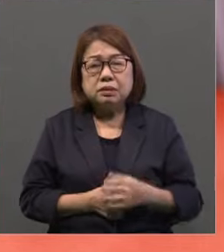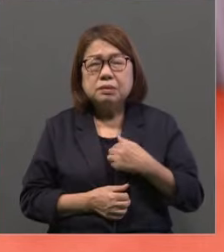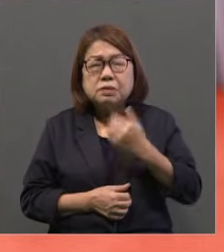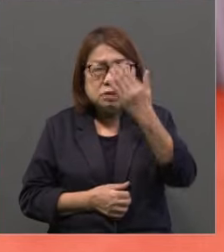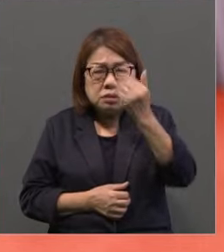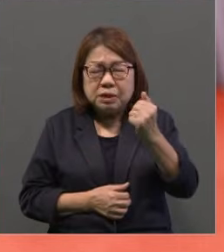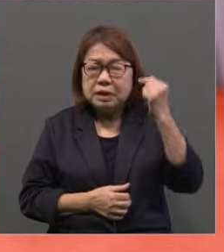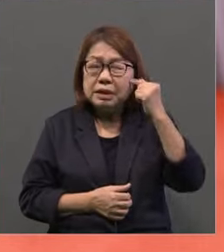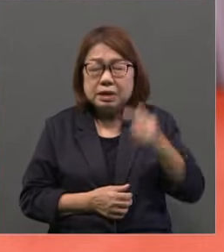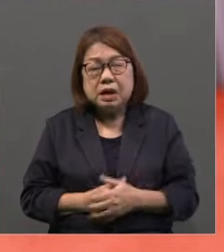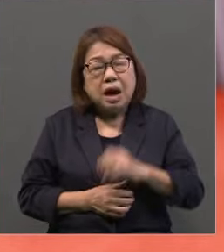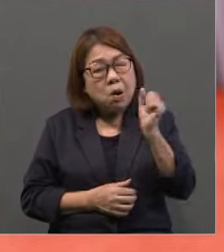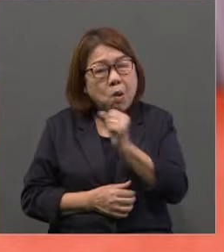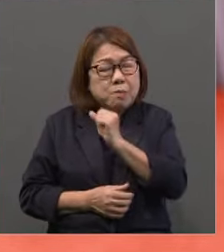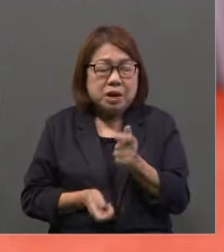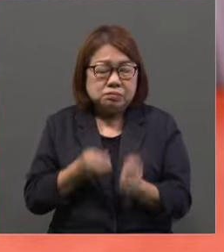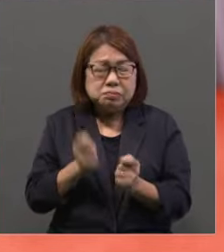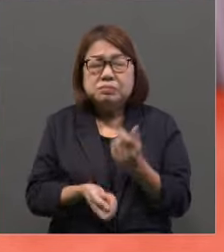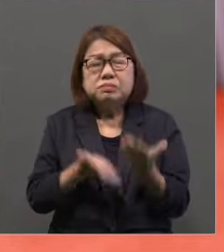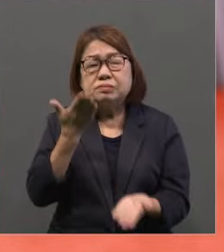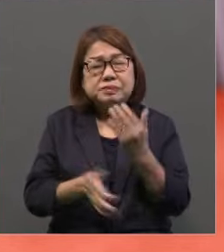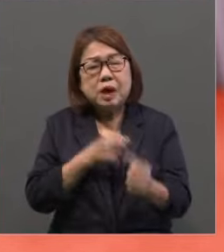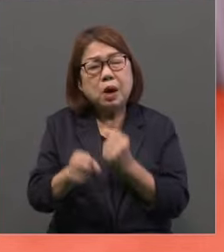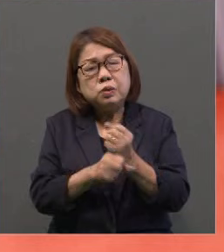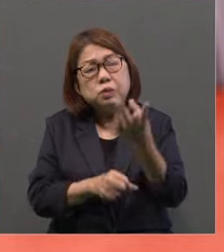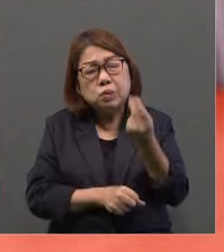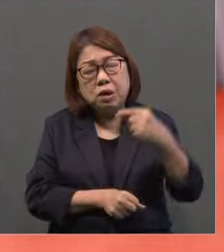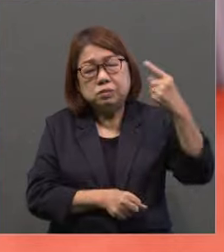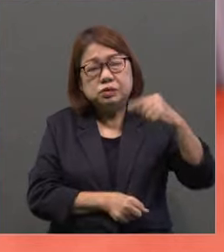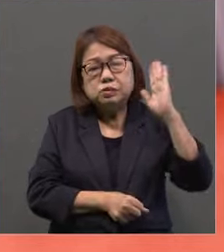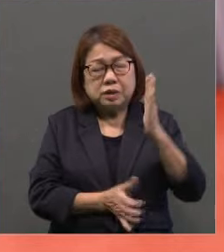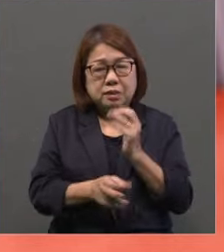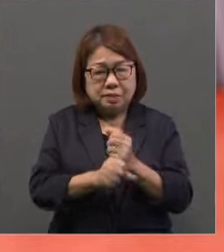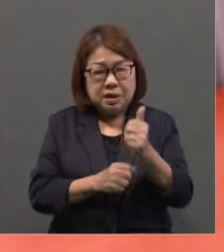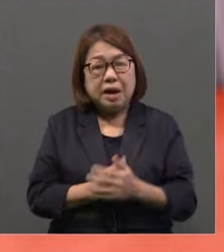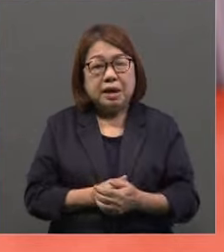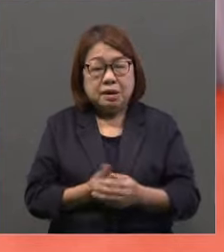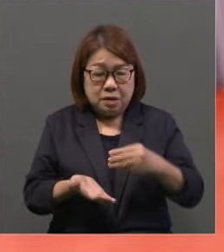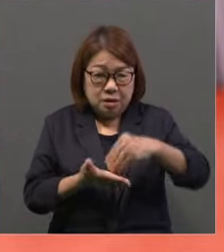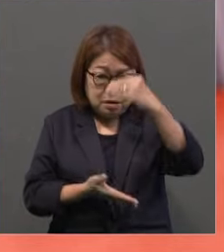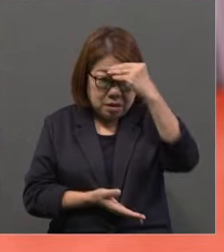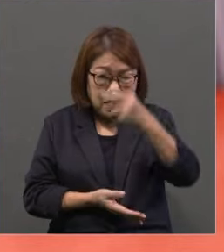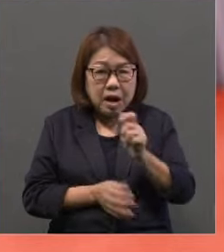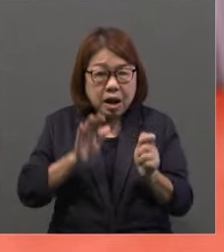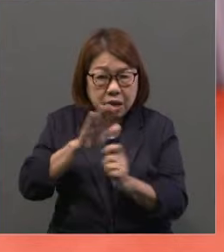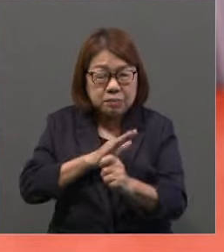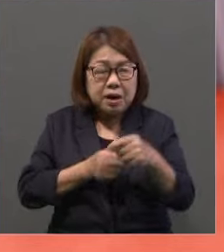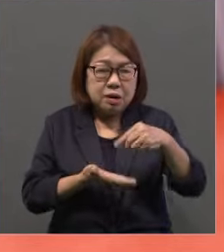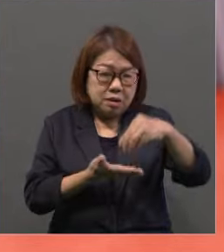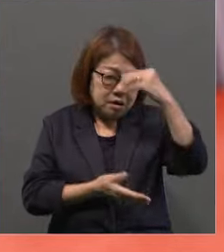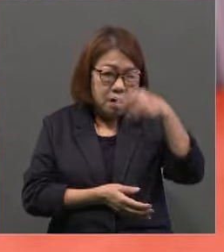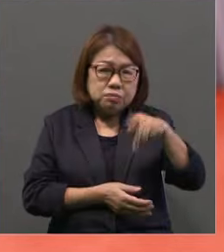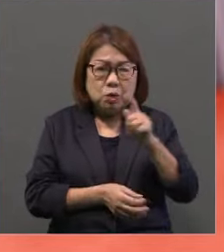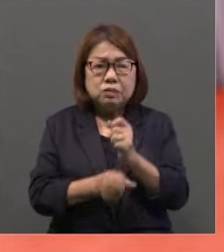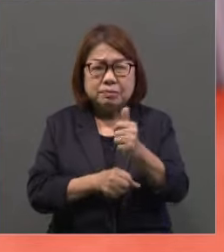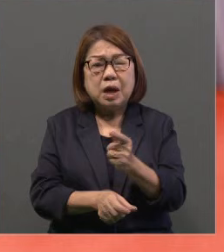นี่ยมันไม่จำกัดเพศจำกัดวัยหรอกครับนะฮะเด็กประถมเด็กอนุบาลก็สามารถที่จะสร้างสรรค์ผลงานตรงนี้ได้ตามระ